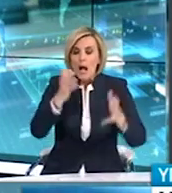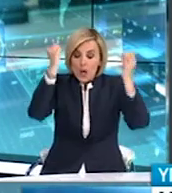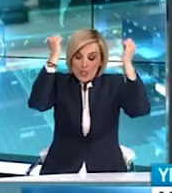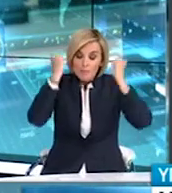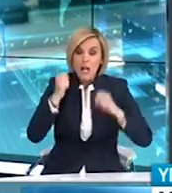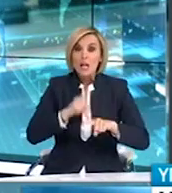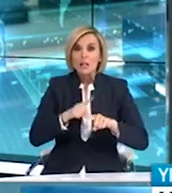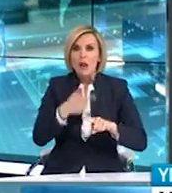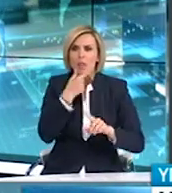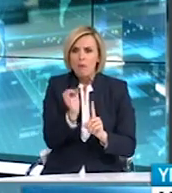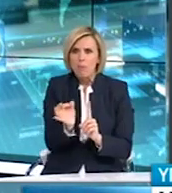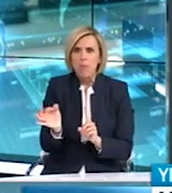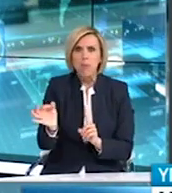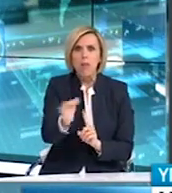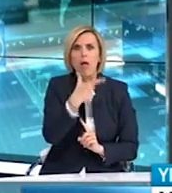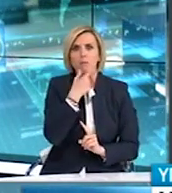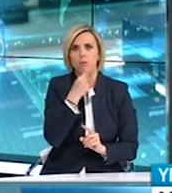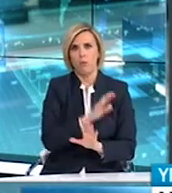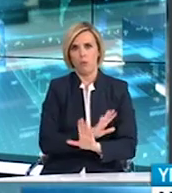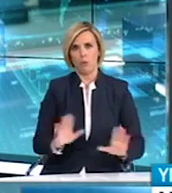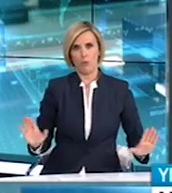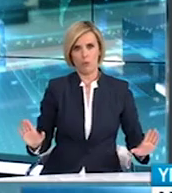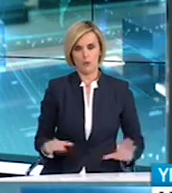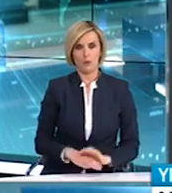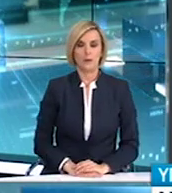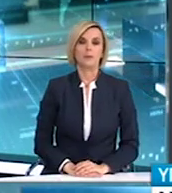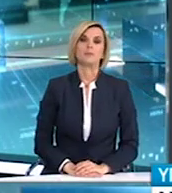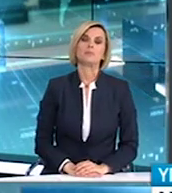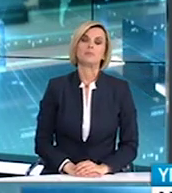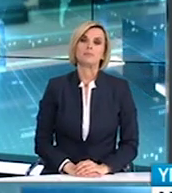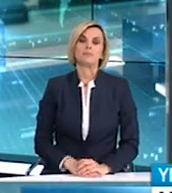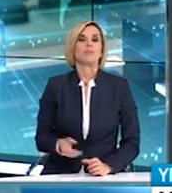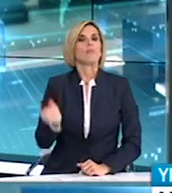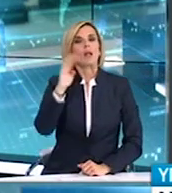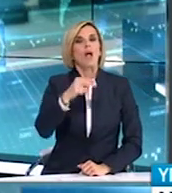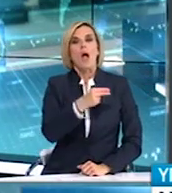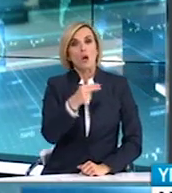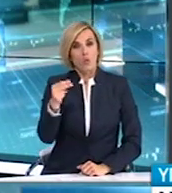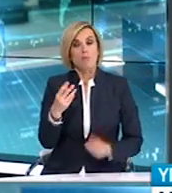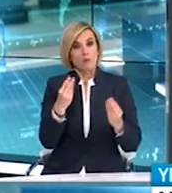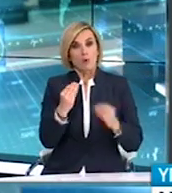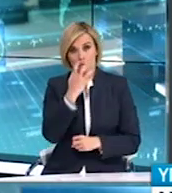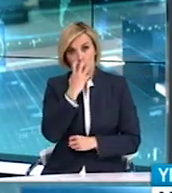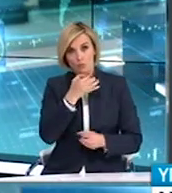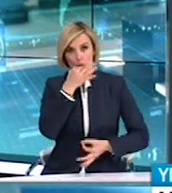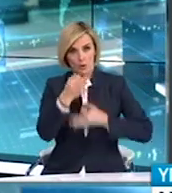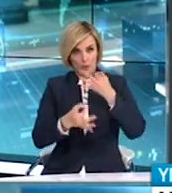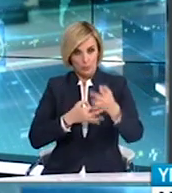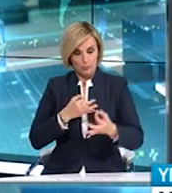ήθελα επίσης, τελειώνοντας με αυτό το ζήτημα, να ασχοληθούμε με ένα άλλο θέμα που και αυτό εκτιμούμε ότι είναι πάρα πολύ